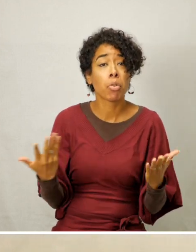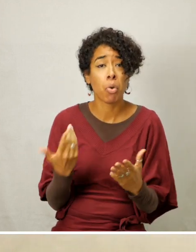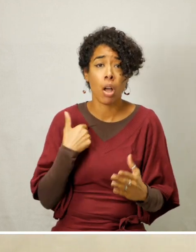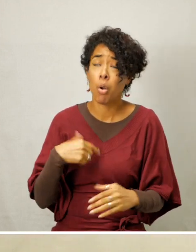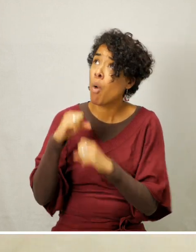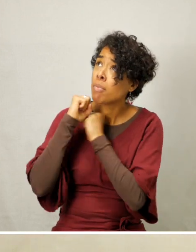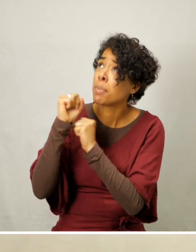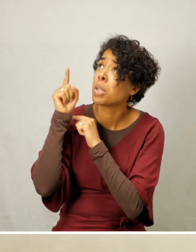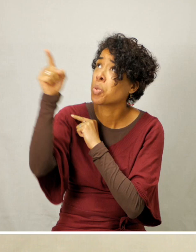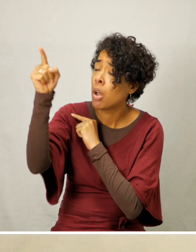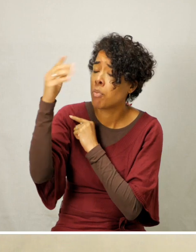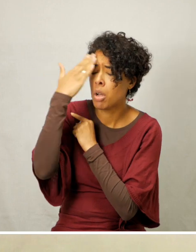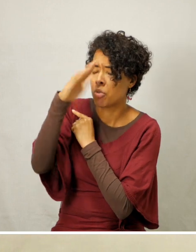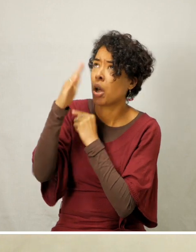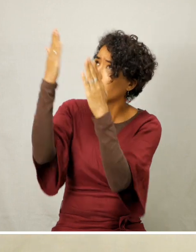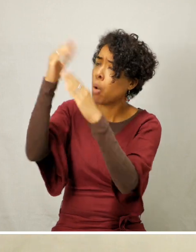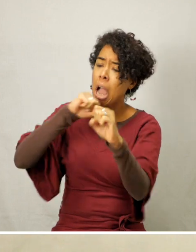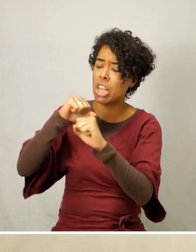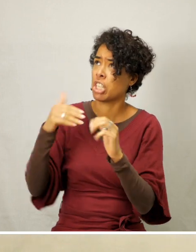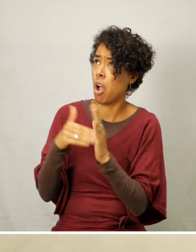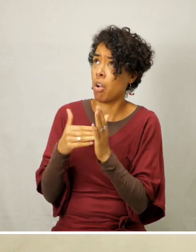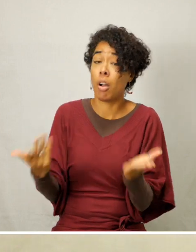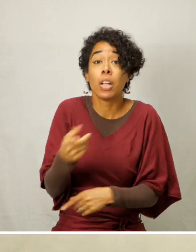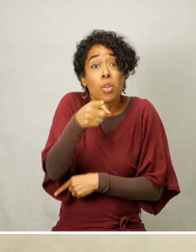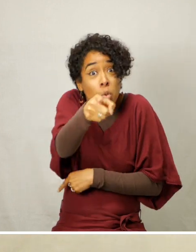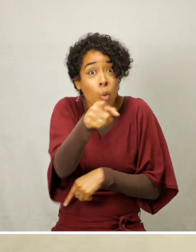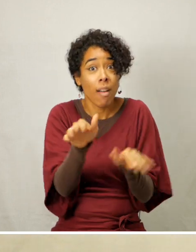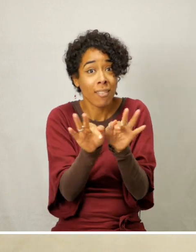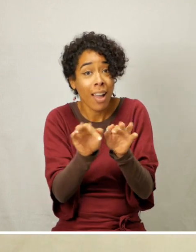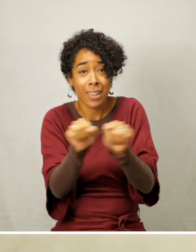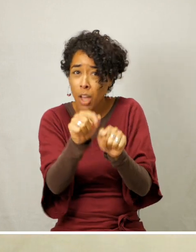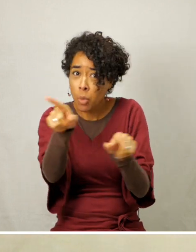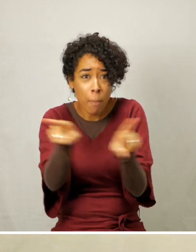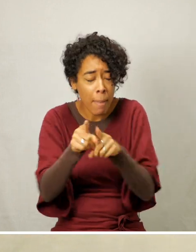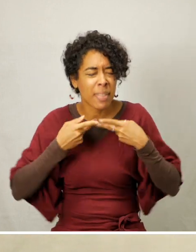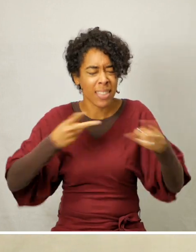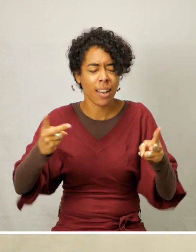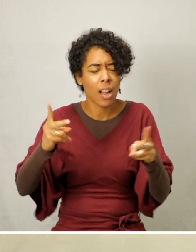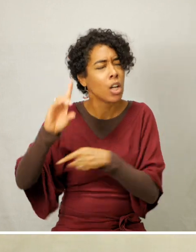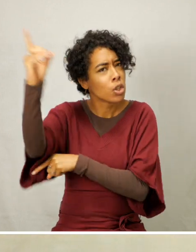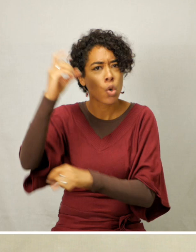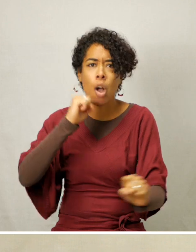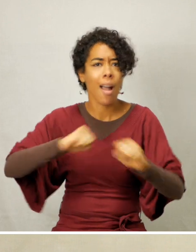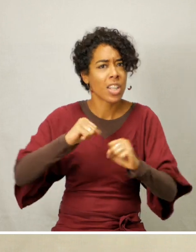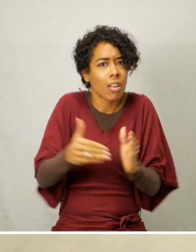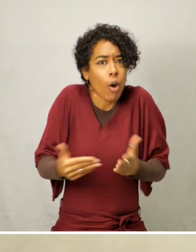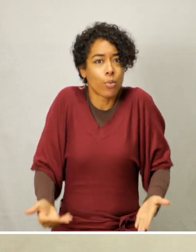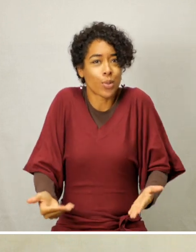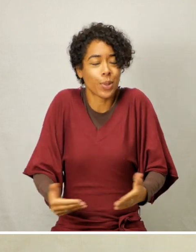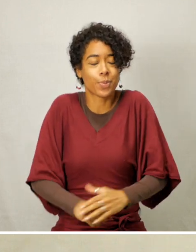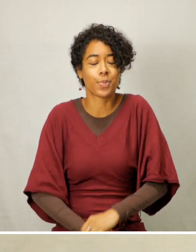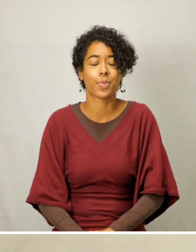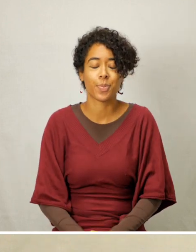que tu es l'Éternel qui agit encore aujourd'hui, déclare-le dans ta journée, mon frère, ma sœur. Le problème, c'est que, comme je disais, nous,